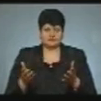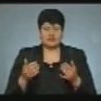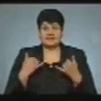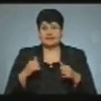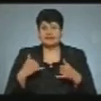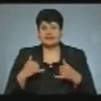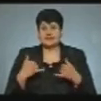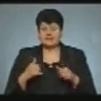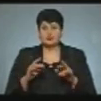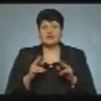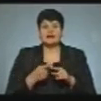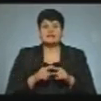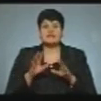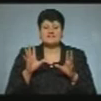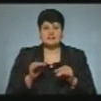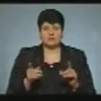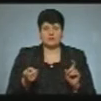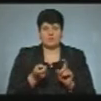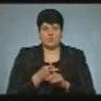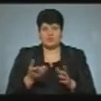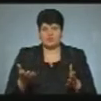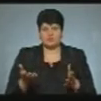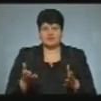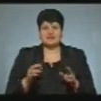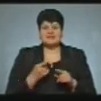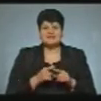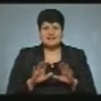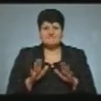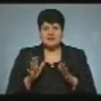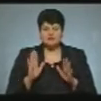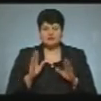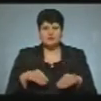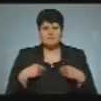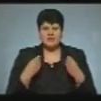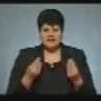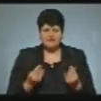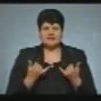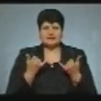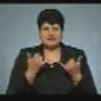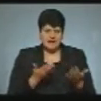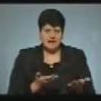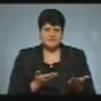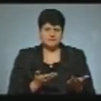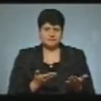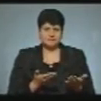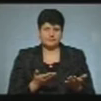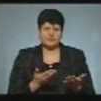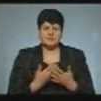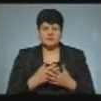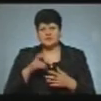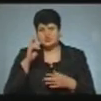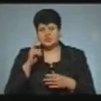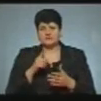дивно, як це все буде поєднуватися. Цей варіант, що десь будуть передавати для, скажімо,